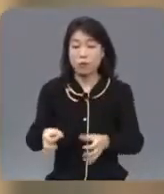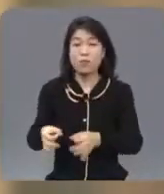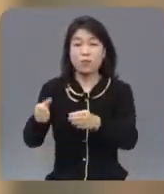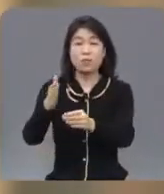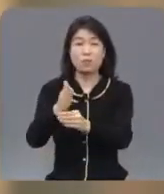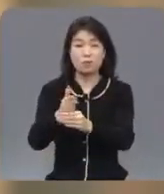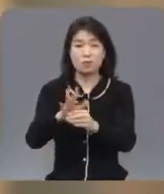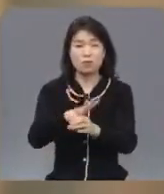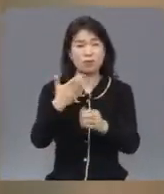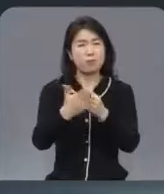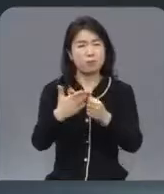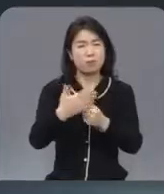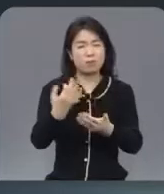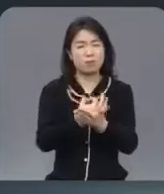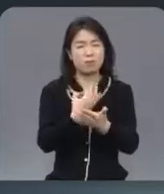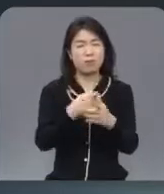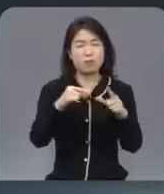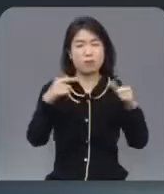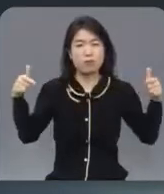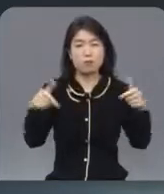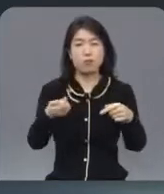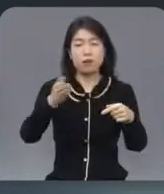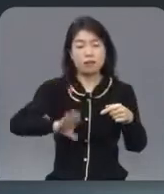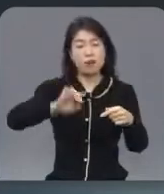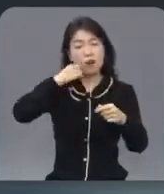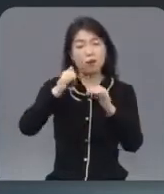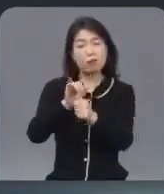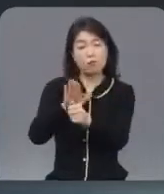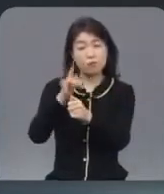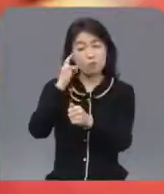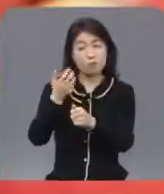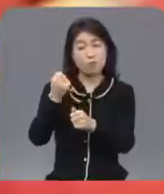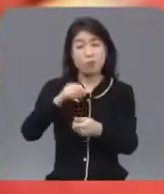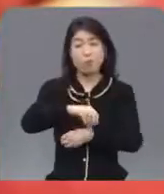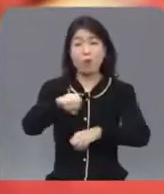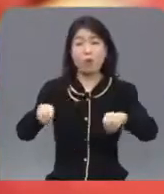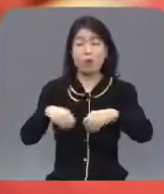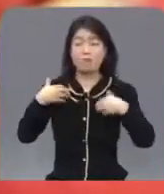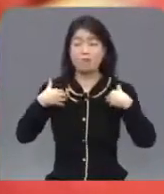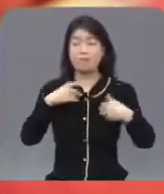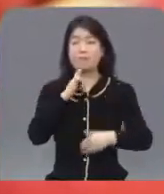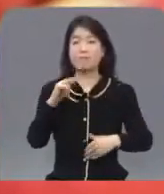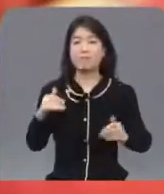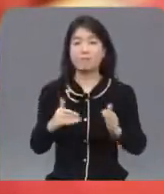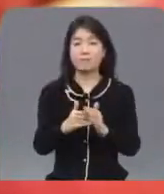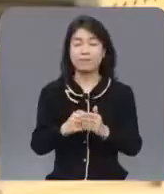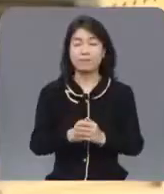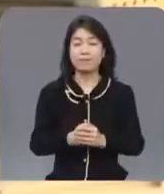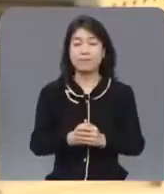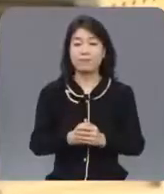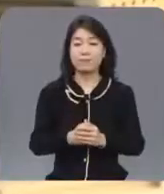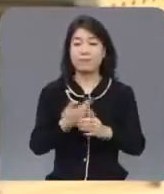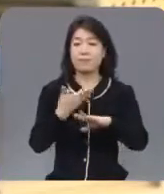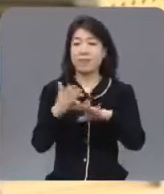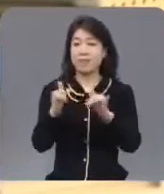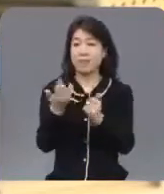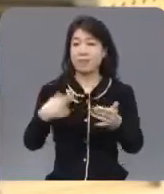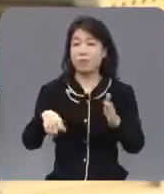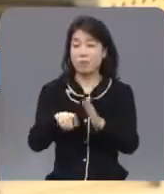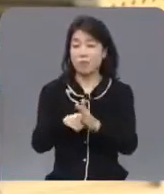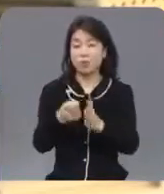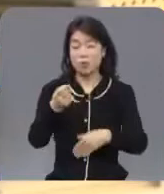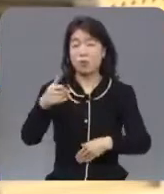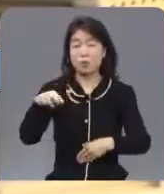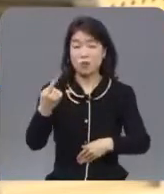매출은 줄었지만 어려운 이웃을 돕는다는 생각에 오히려 기쁨을 얻는다 고 말합니다 내가 남을 위해서 작은 힘이나마